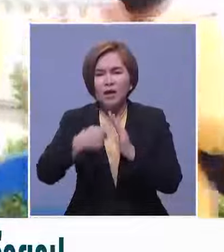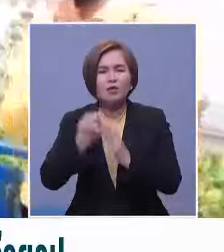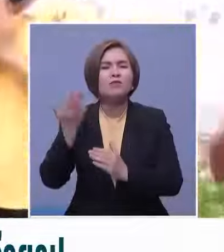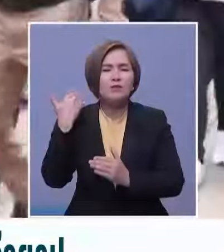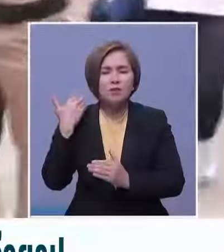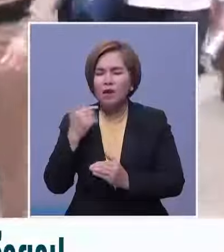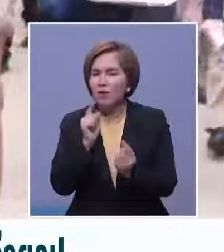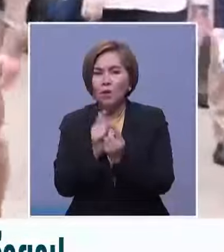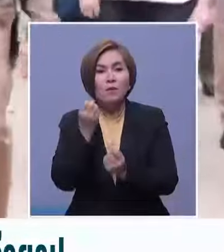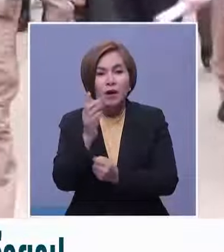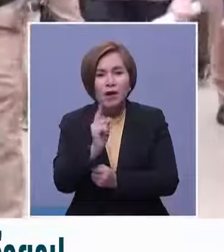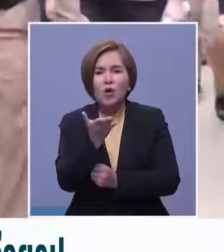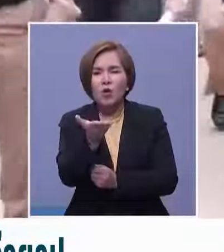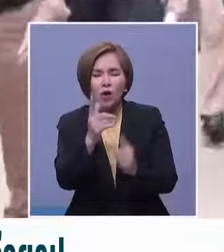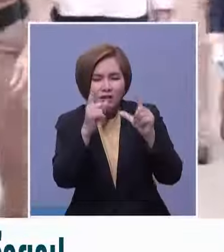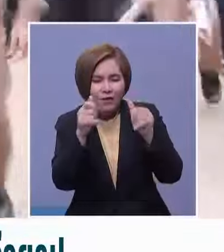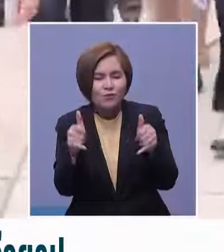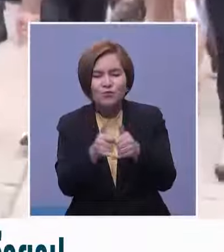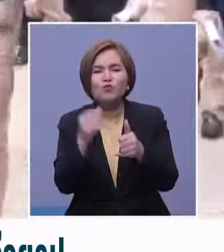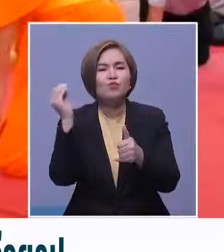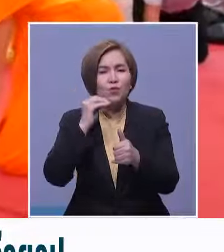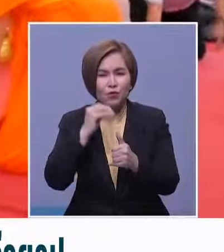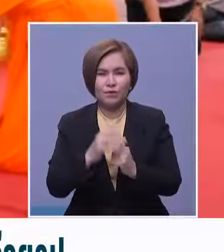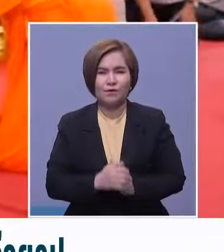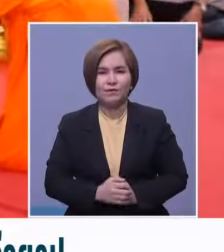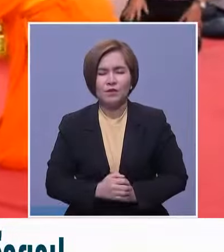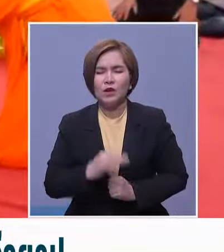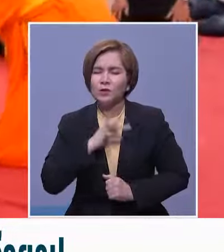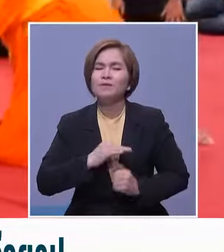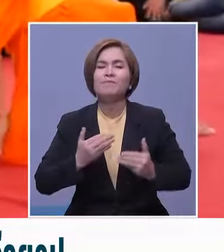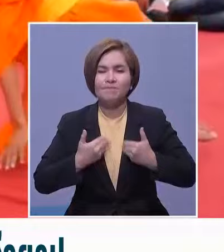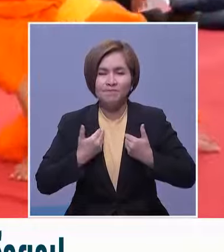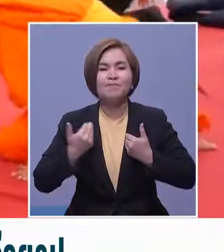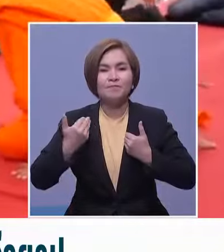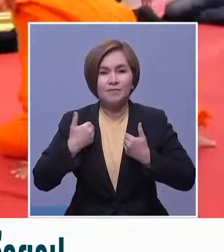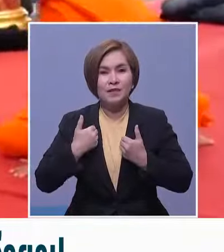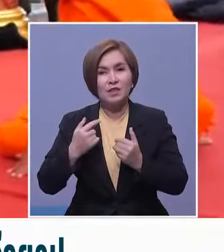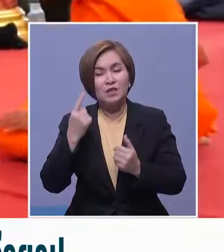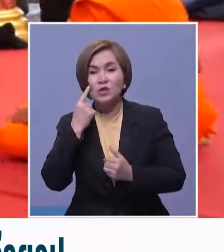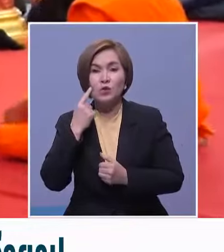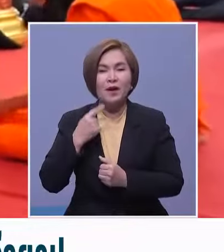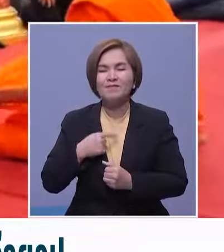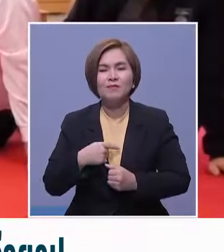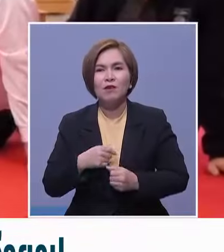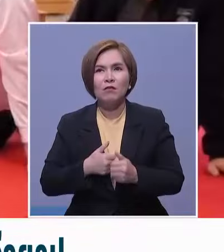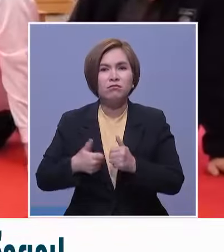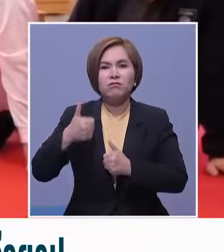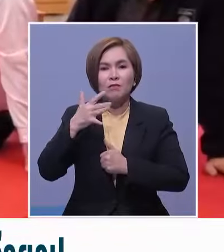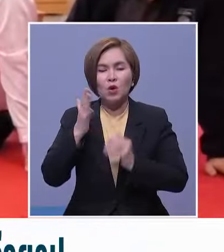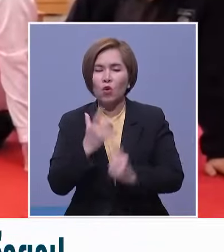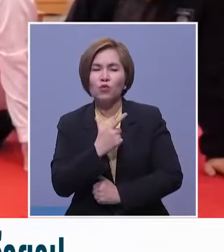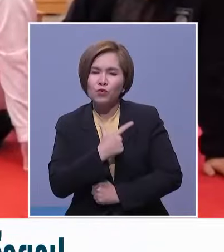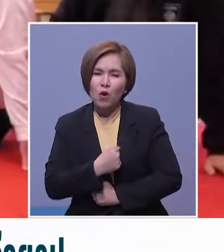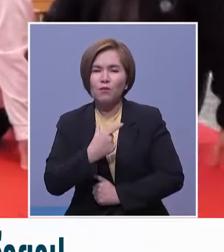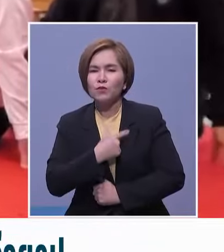ามีแต่มาขอถ่ายรูปด้วยนะครับเราก็ดีใจตรงนั้นแต่ก็ไม่เคยเหลืองครับเราถือว่าคนชอบหรือไม่ช